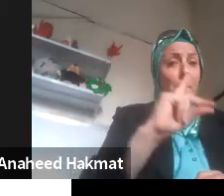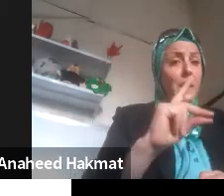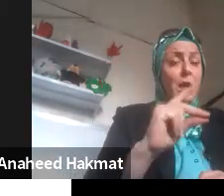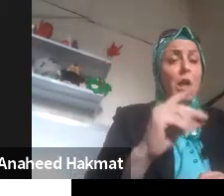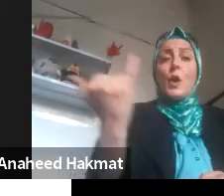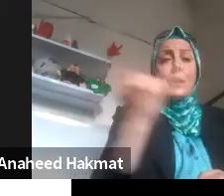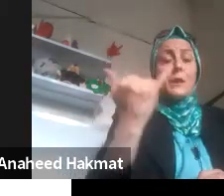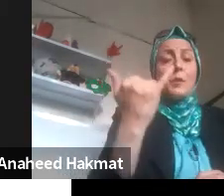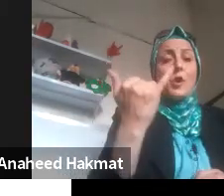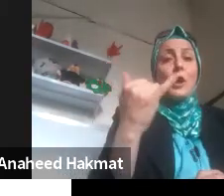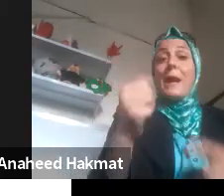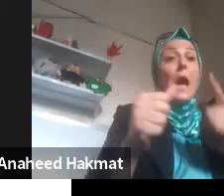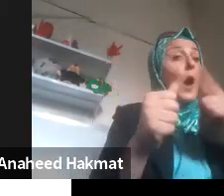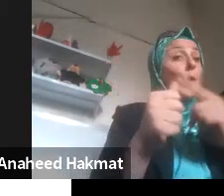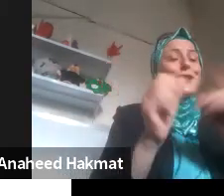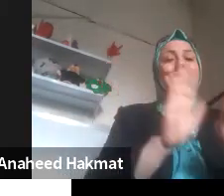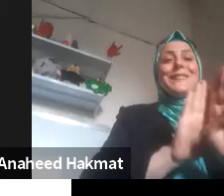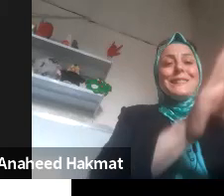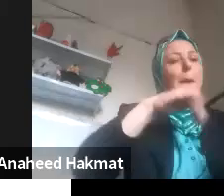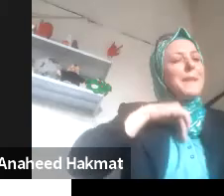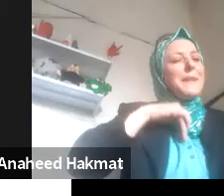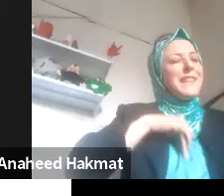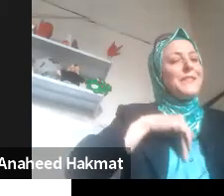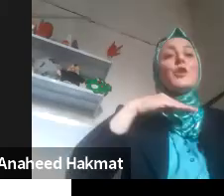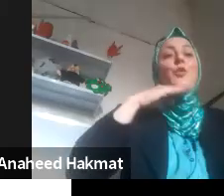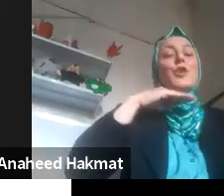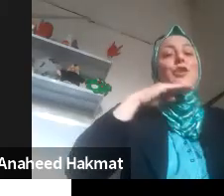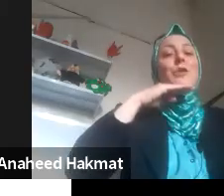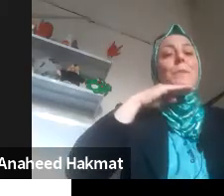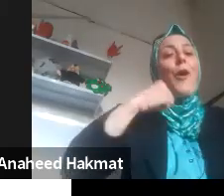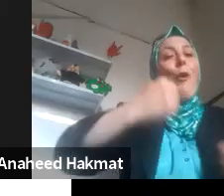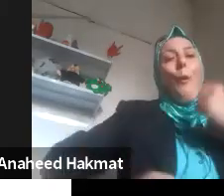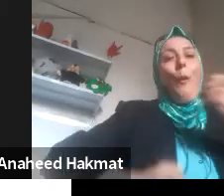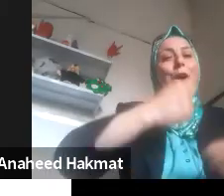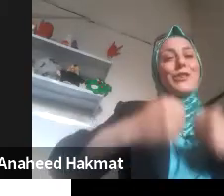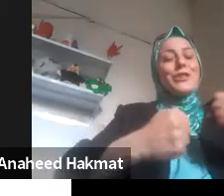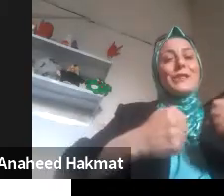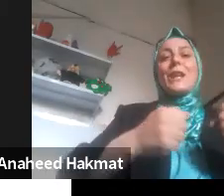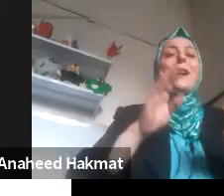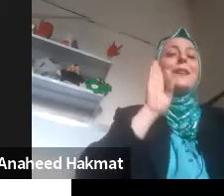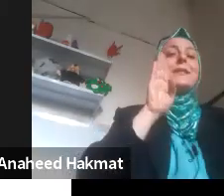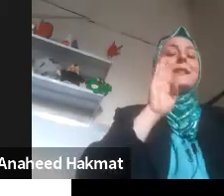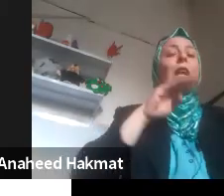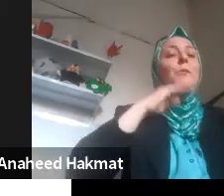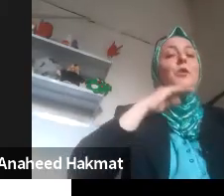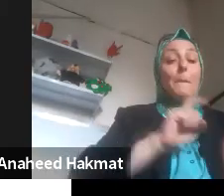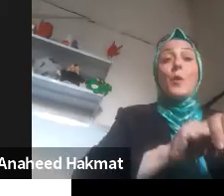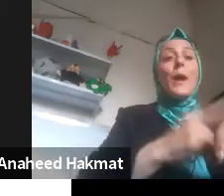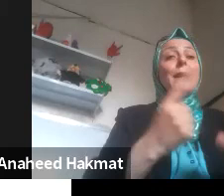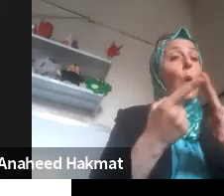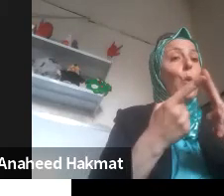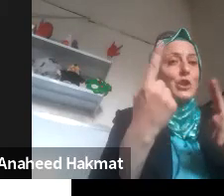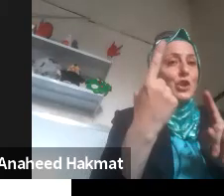أولوية للدعم النفسي والاجتماعي وأنشطة التعلم الاجتماعي العاطفي. بالفترة الأولى بالإعادة الرجعة